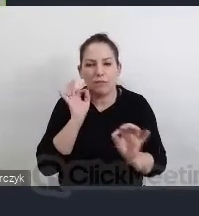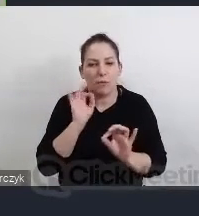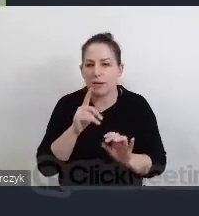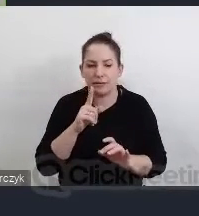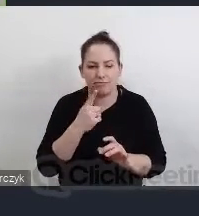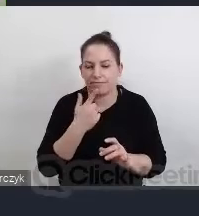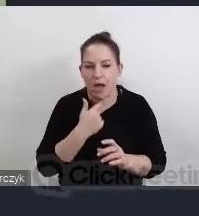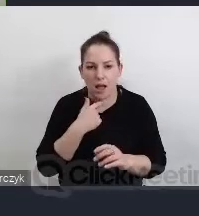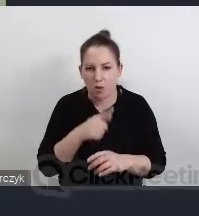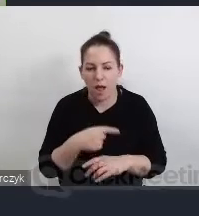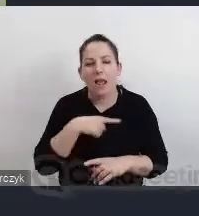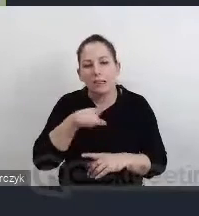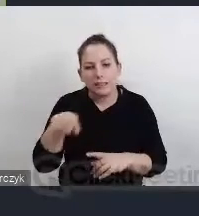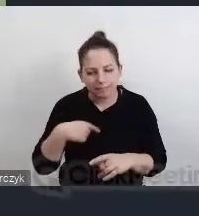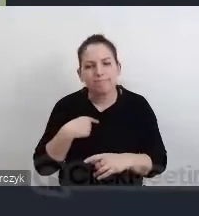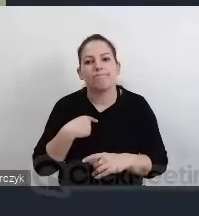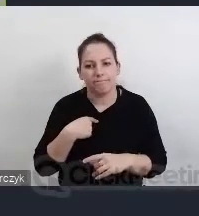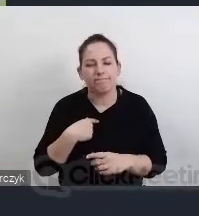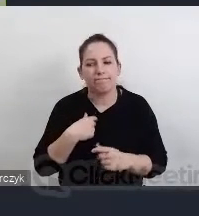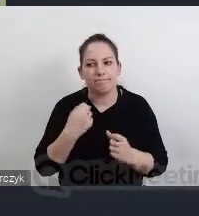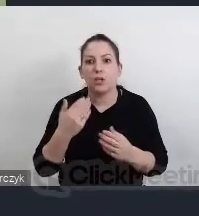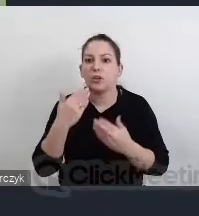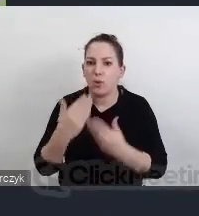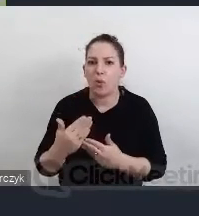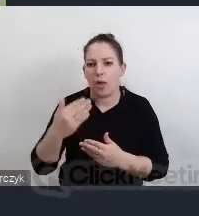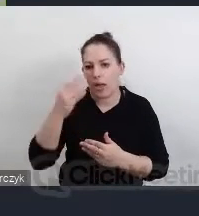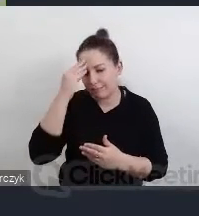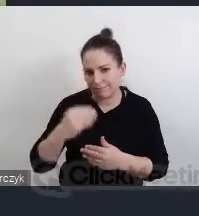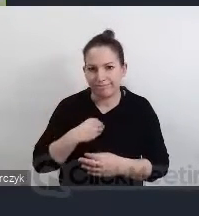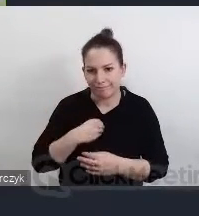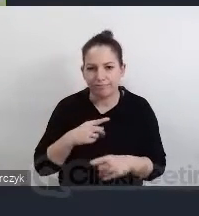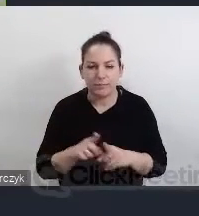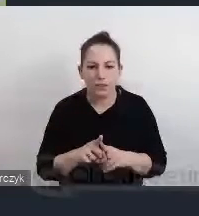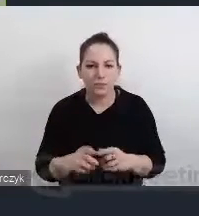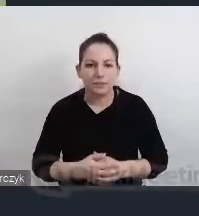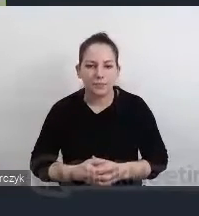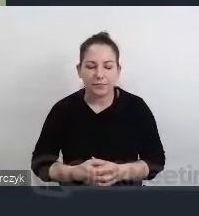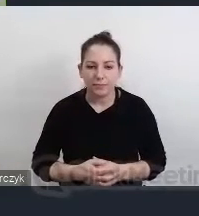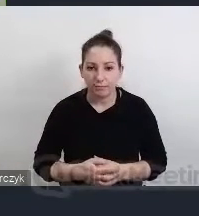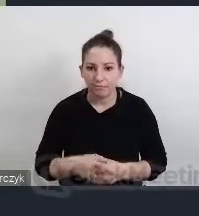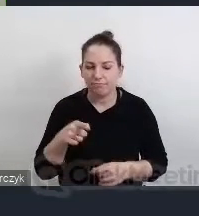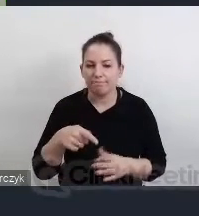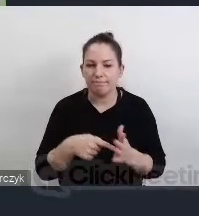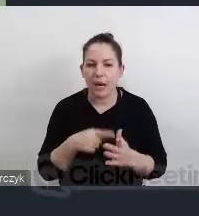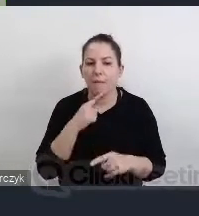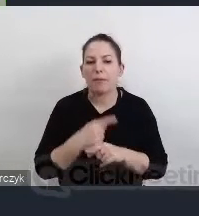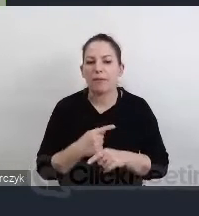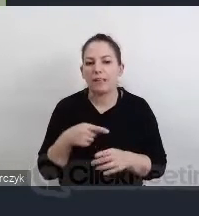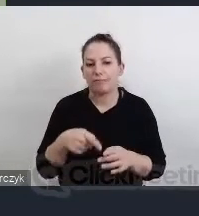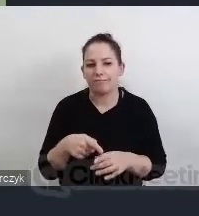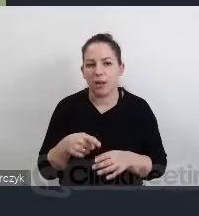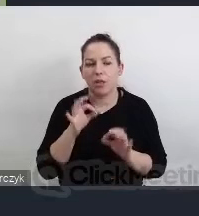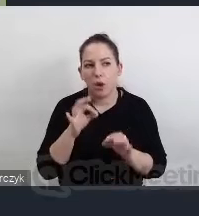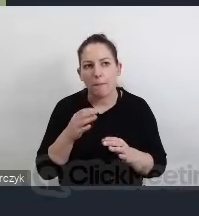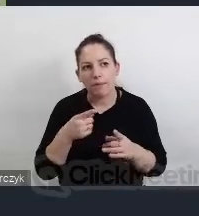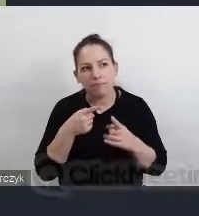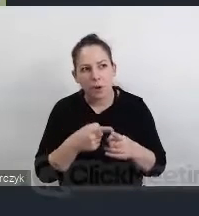no podejmujemy to wyzwanie i dziękuję także za ten sygnał, który potwierdza, że to jest dobry